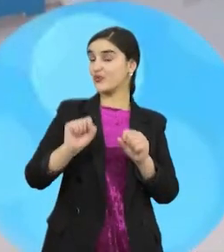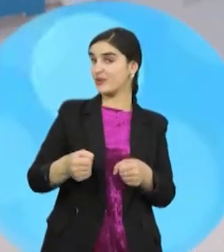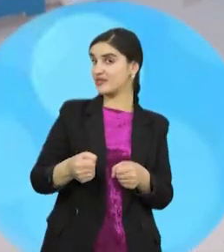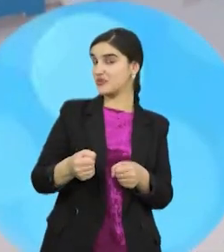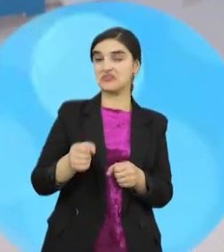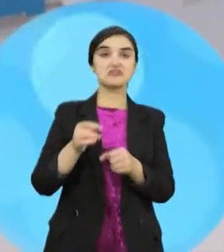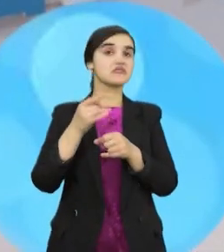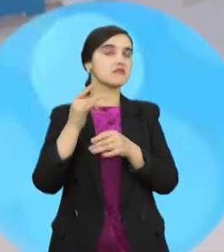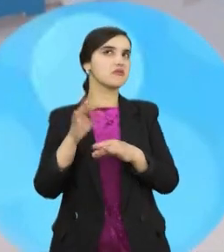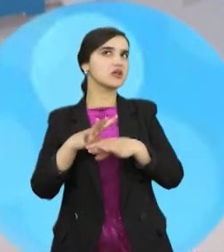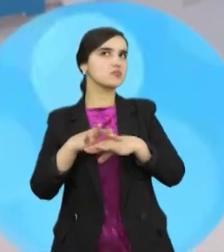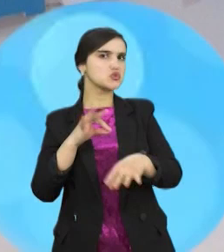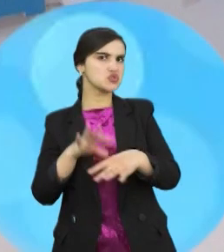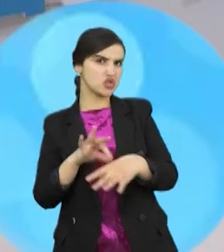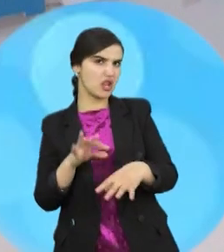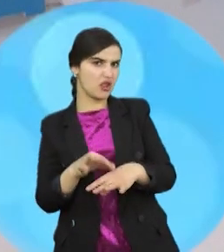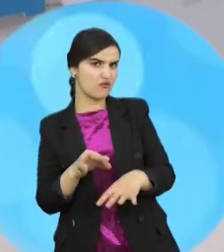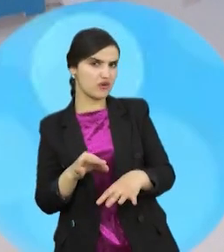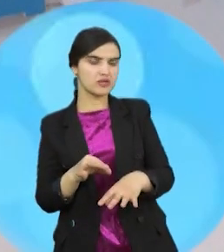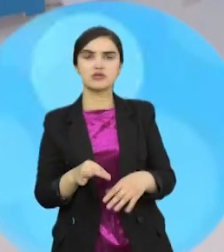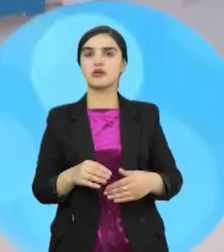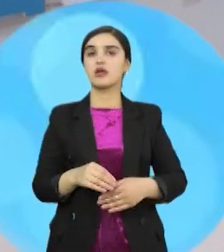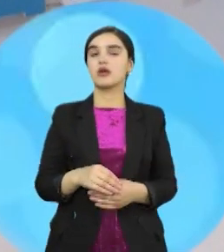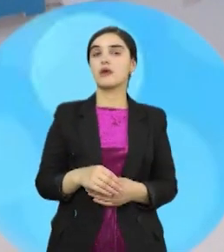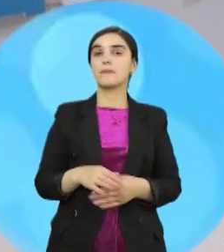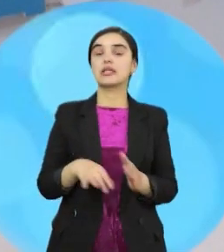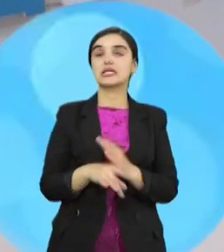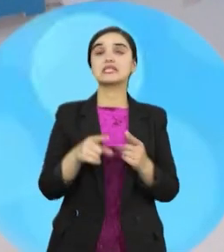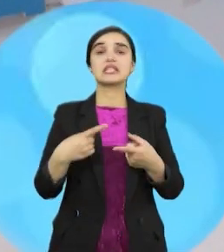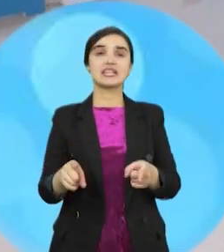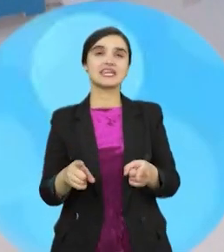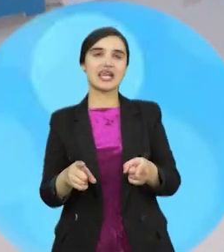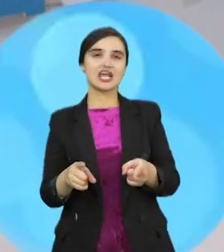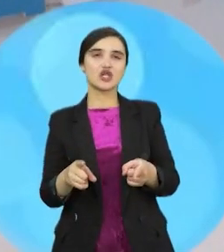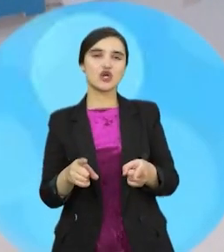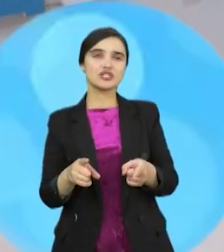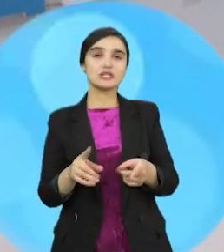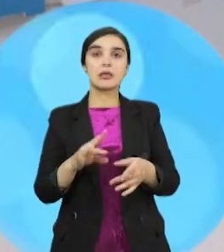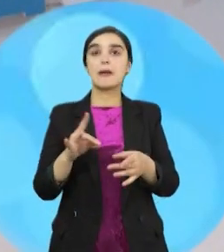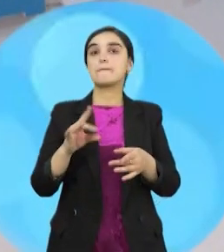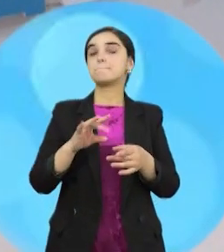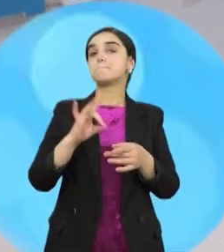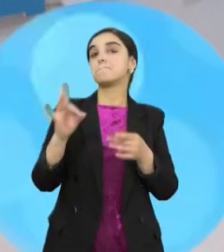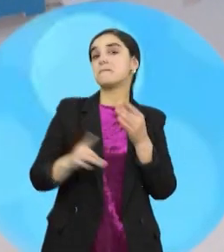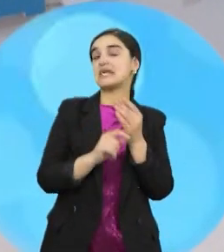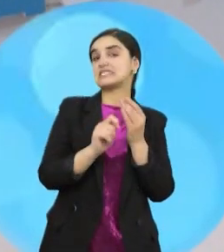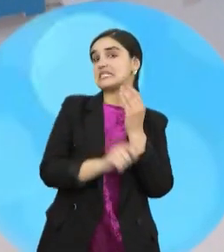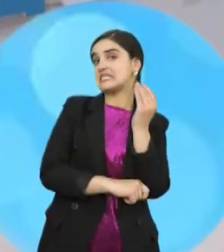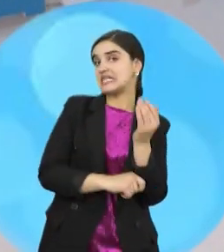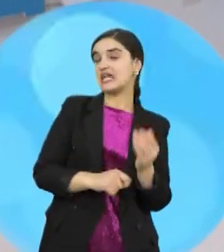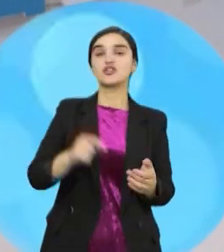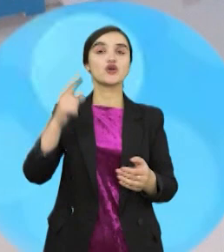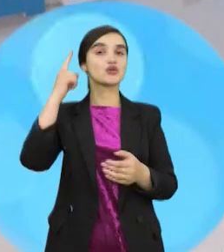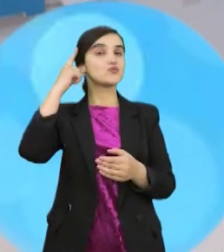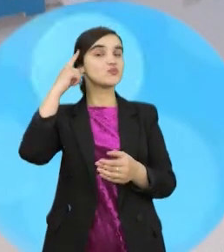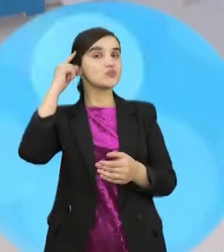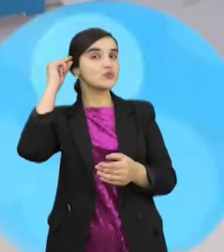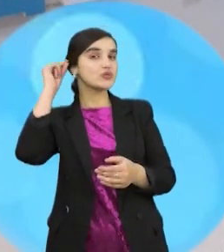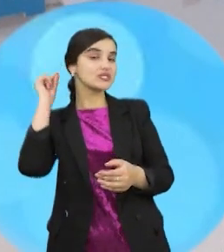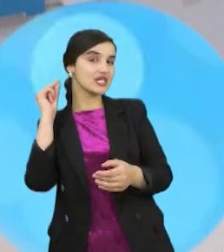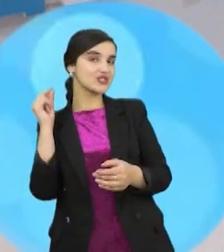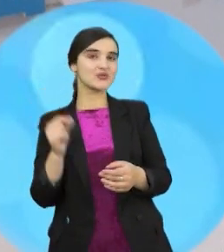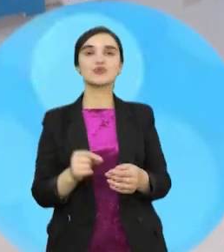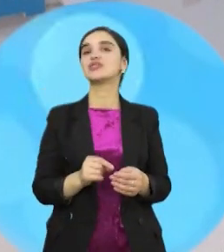شما می توانید نه فقط با سلوفانی پولیتیلینی بلکه در یگان متای پشمین و یا در موی سر